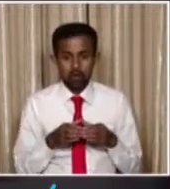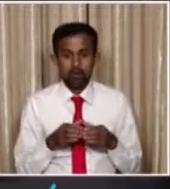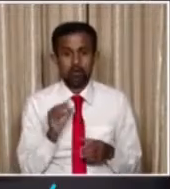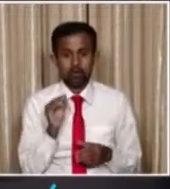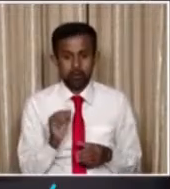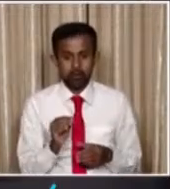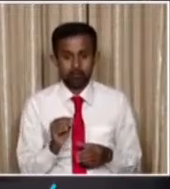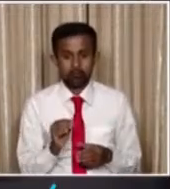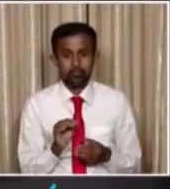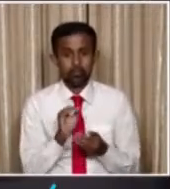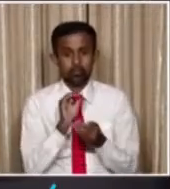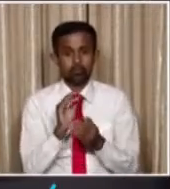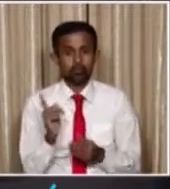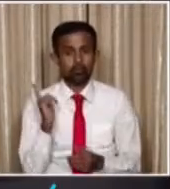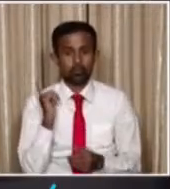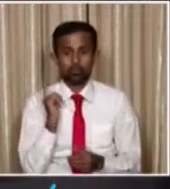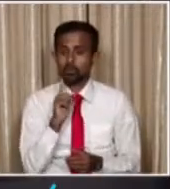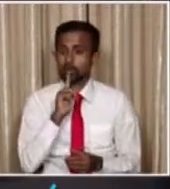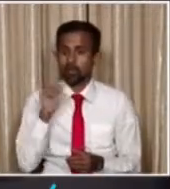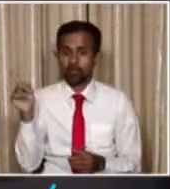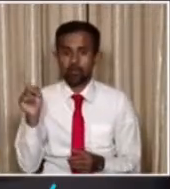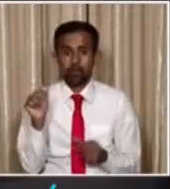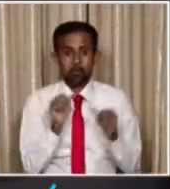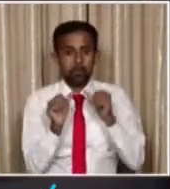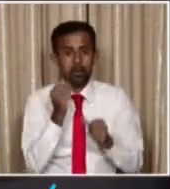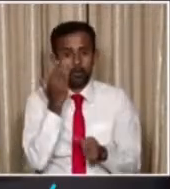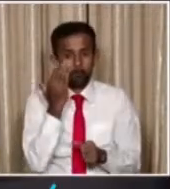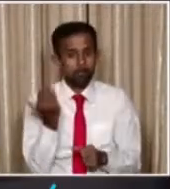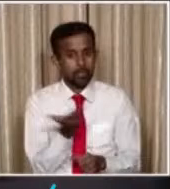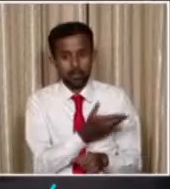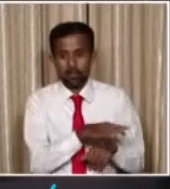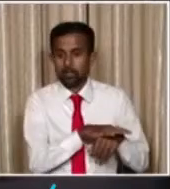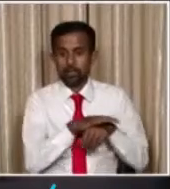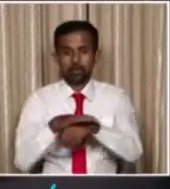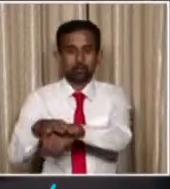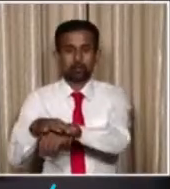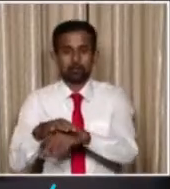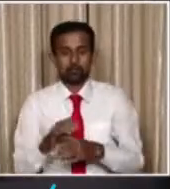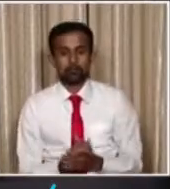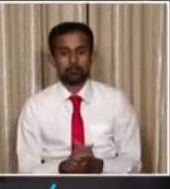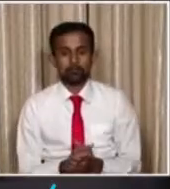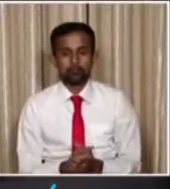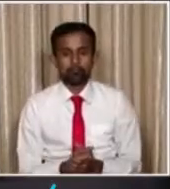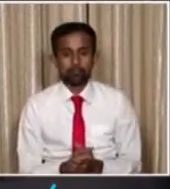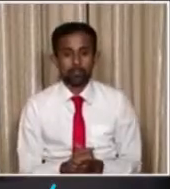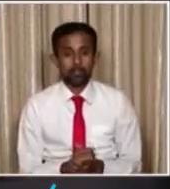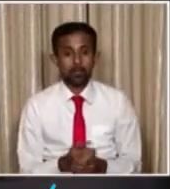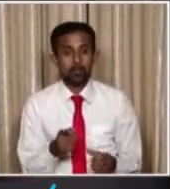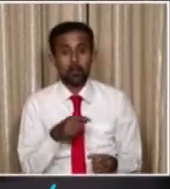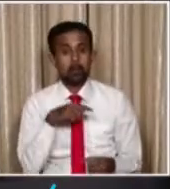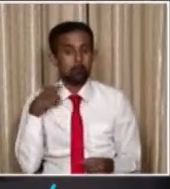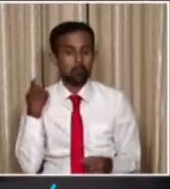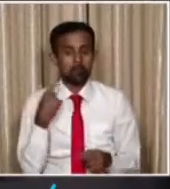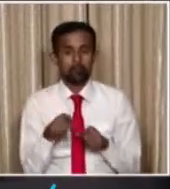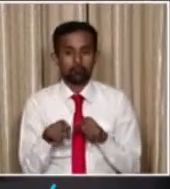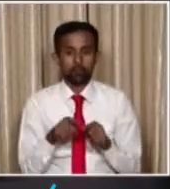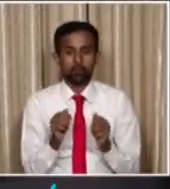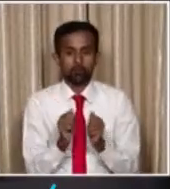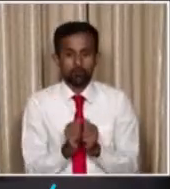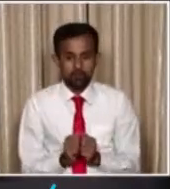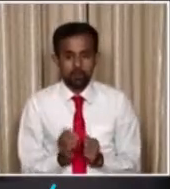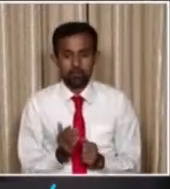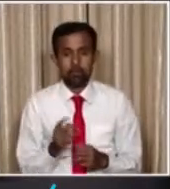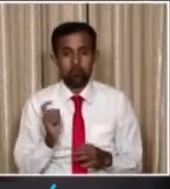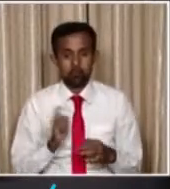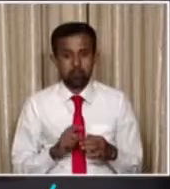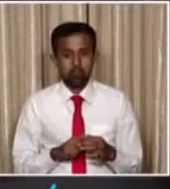අයව ආරක්ෂක අංශවලට කියන්න බෙහෙත් පෙන්වන්න ගෙනියන්න කියලා. මොකද හේතුව ඒ අය මිනිමරුව හැටියට මේ රටේ ක්‍රියාත්මක වෙන නිසා එයට